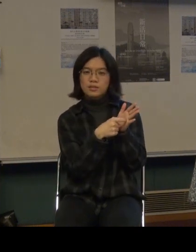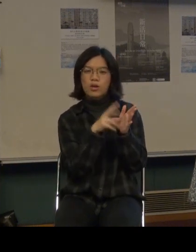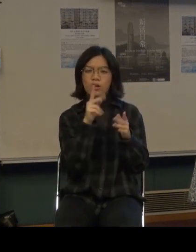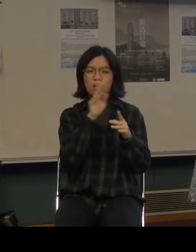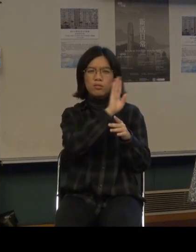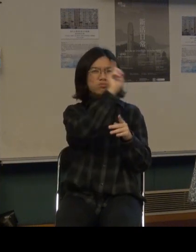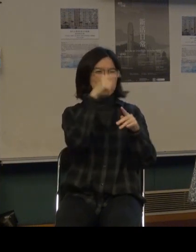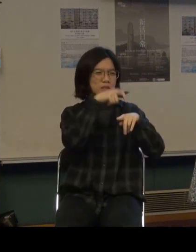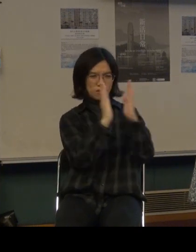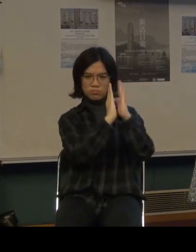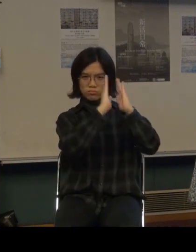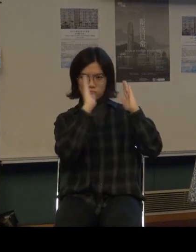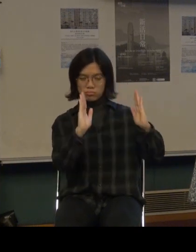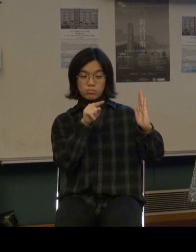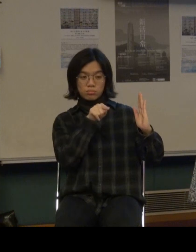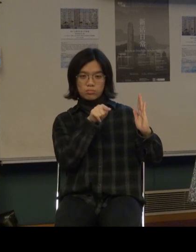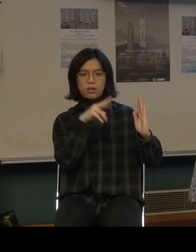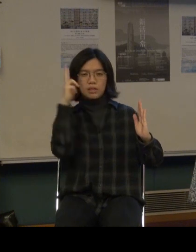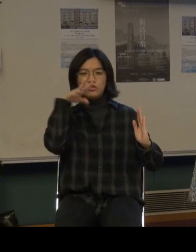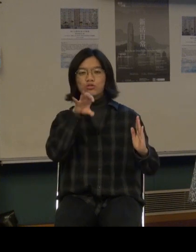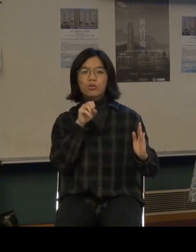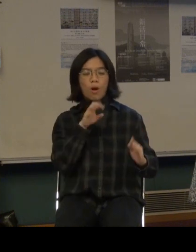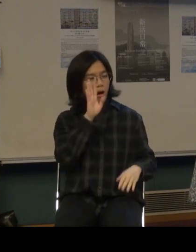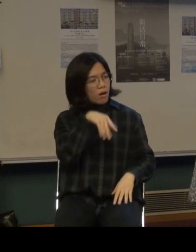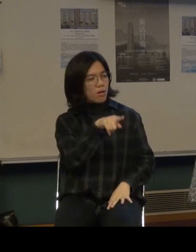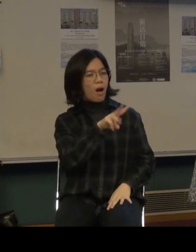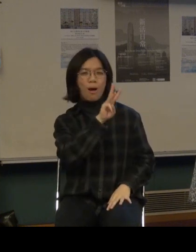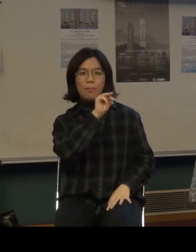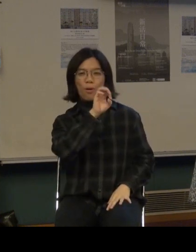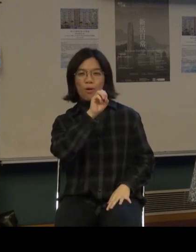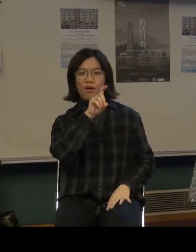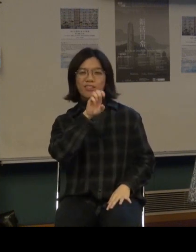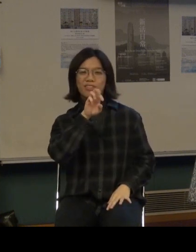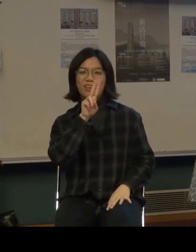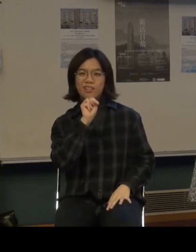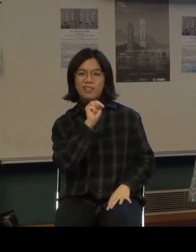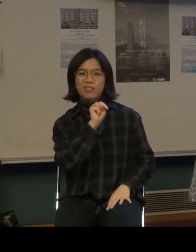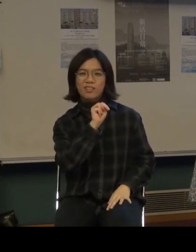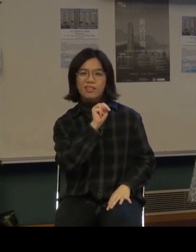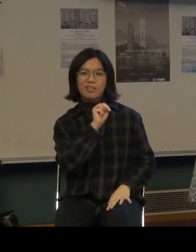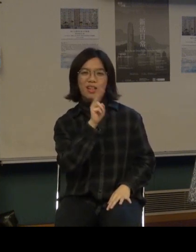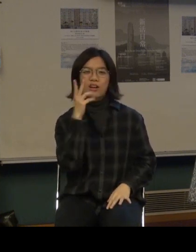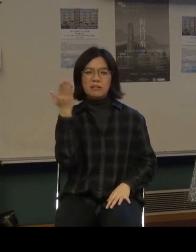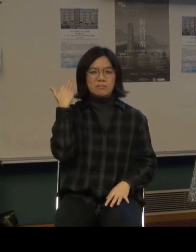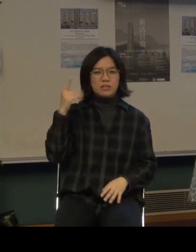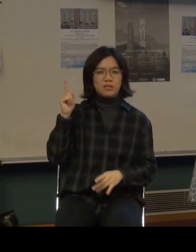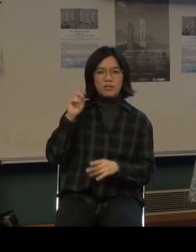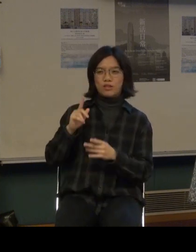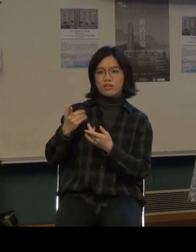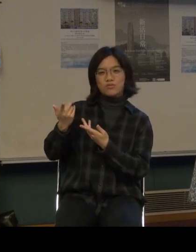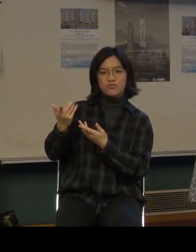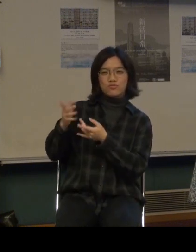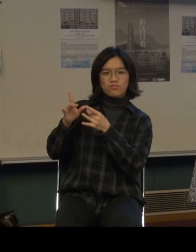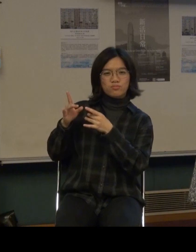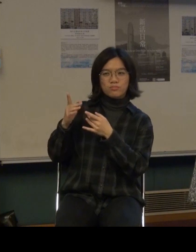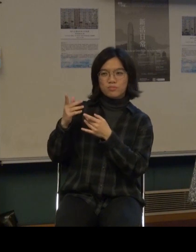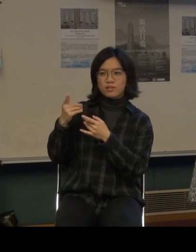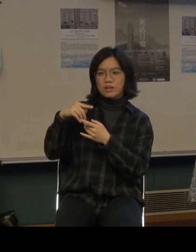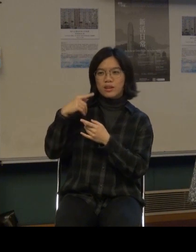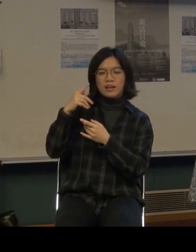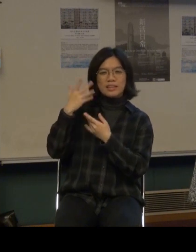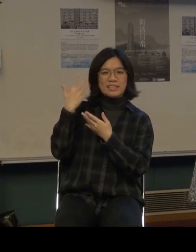邊，某一段嘅時間我哋先話，喂，你好摩登喎，我睇粵語長片啊，成日會用嘅呢啲詞語。咁乜嘢係一